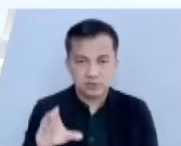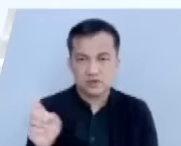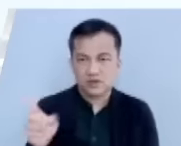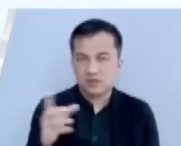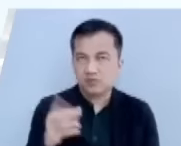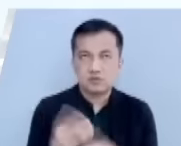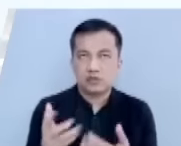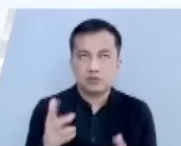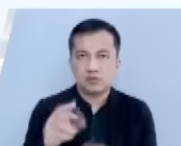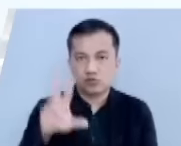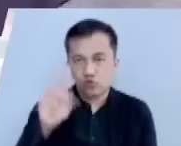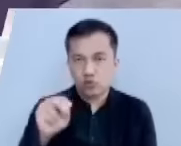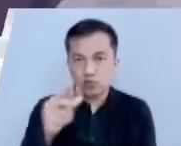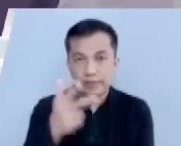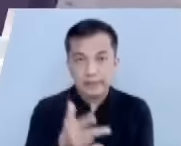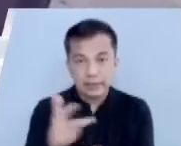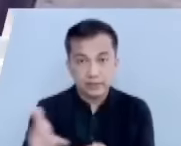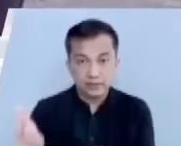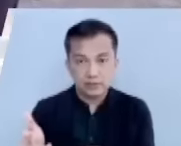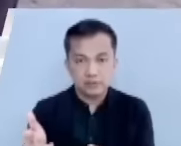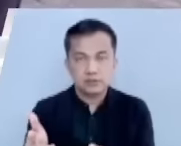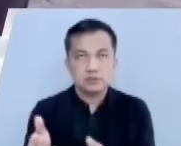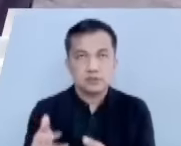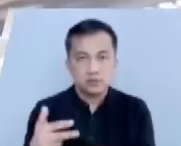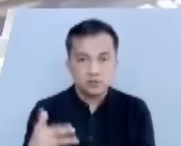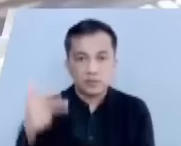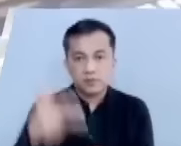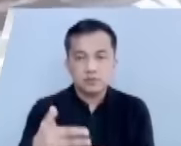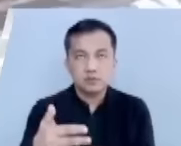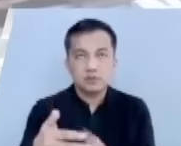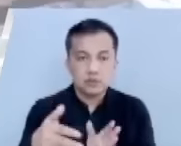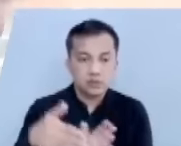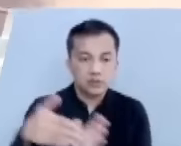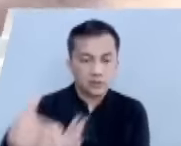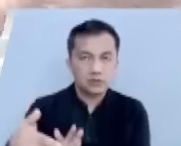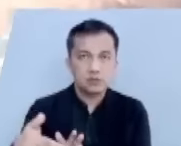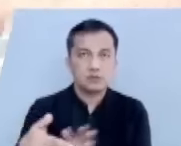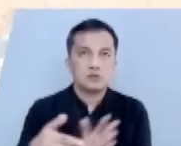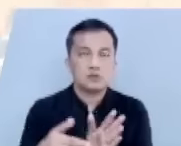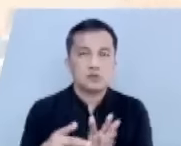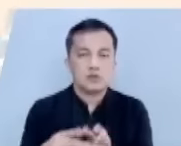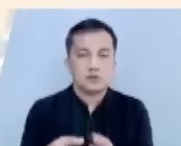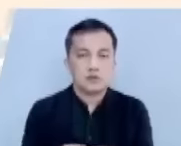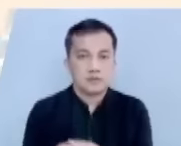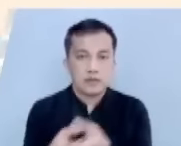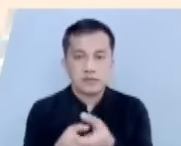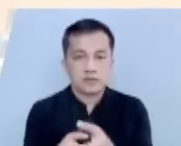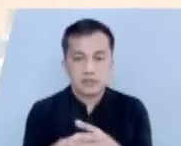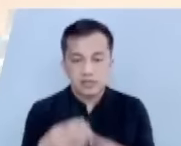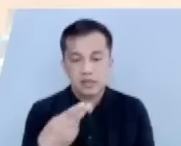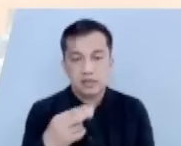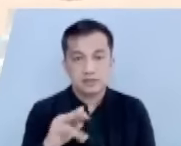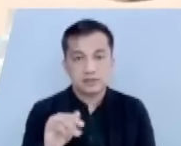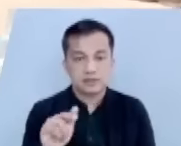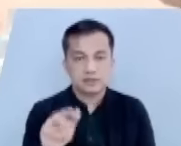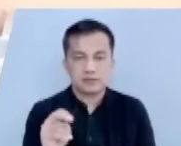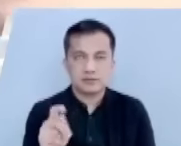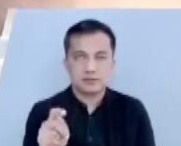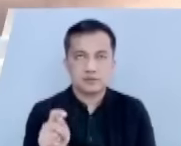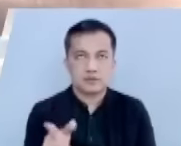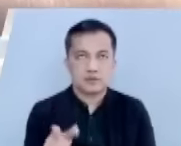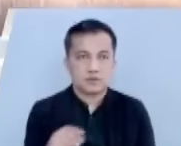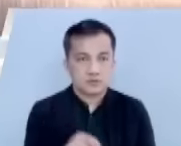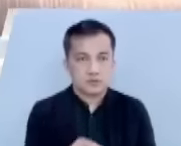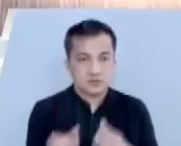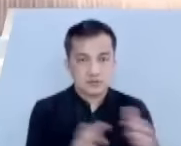sa lugar, ipinarada pa ito sa tabi ng isang fire hydrant. Wala rin kawala ang pickup na ito na